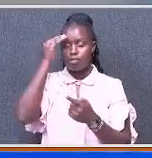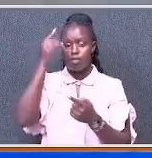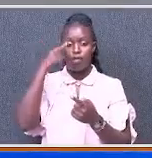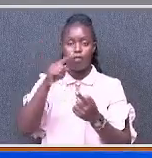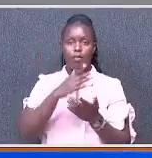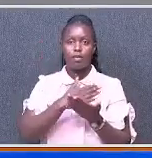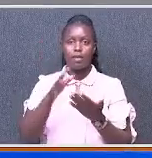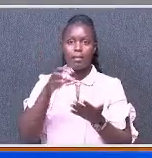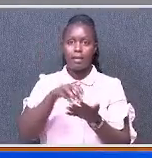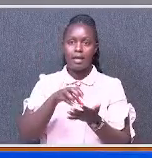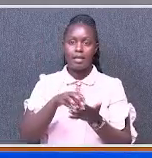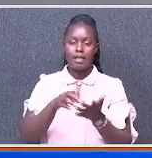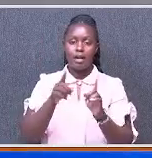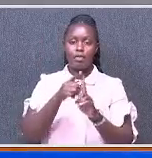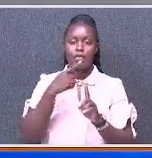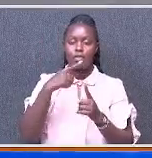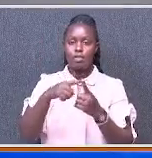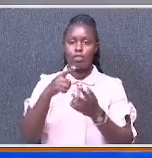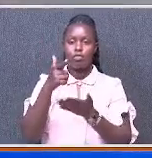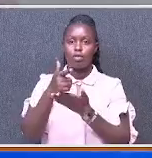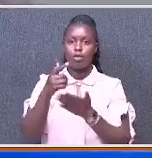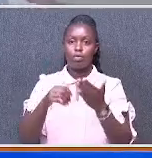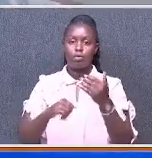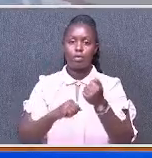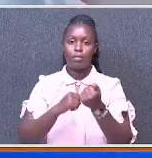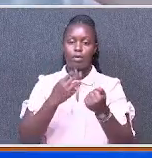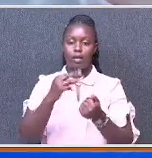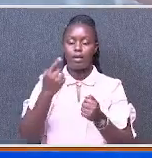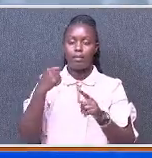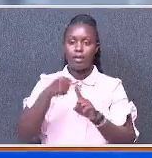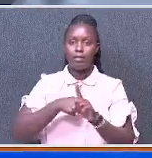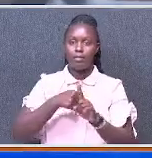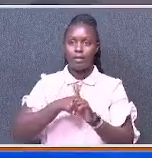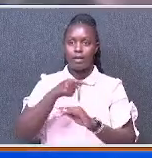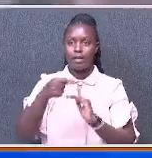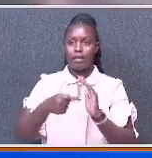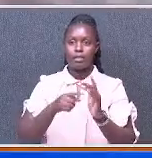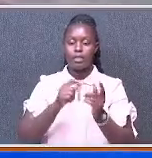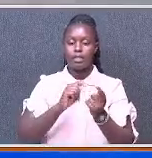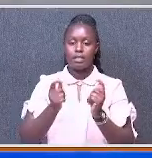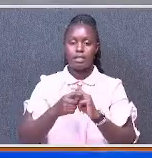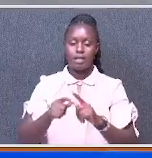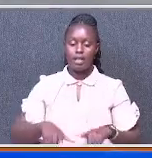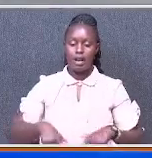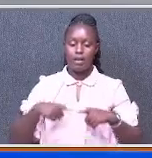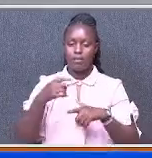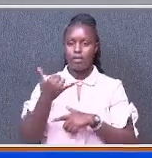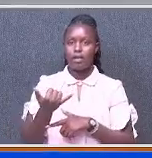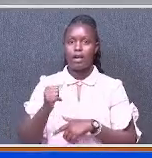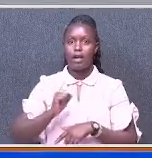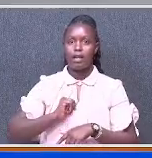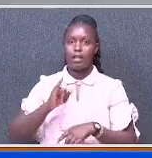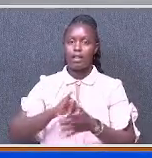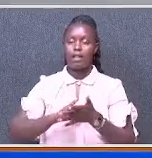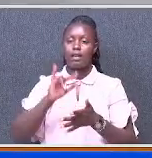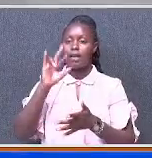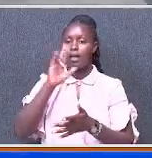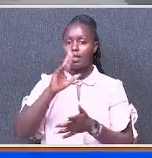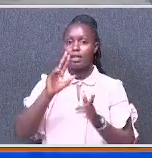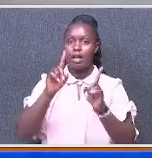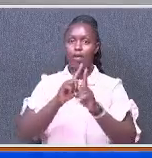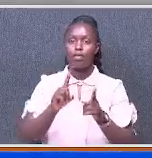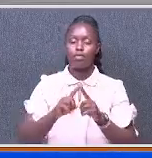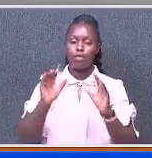cases, urging journalists to support him in fighting the vice and changing the lives of young girls at risk, as well as the